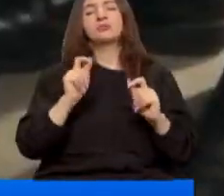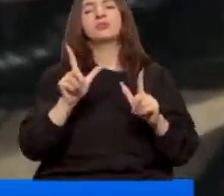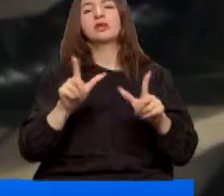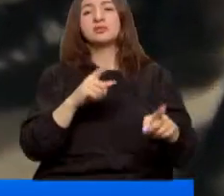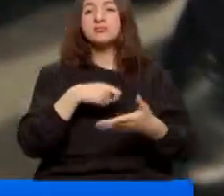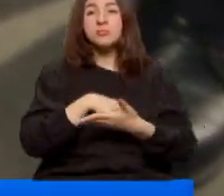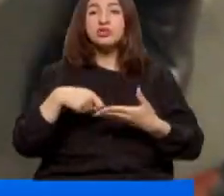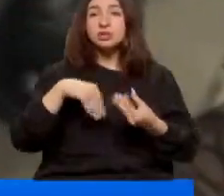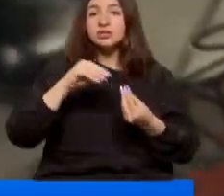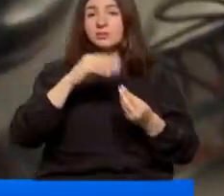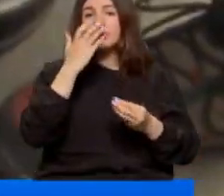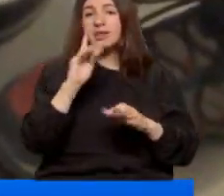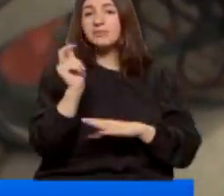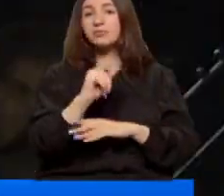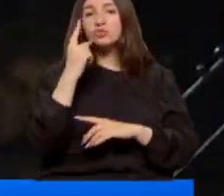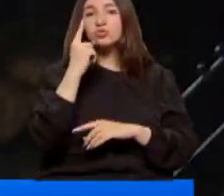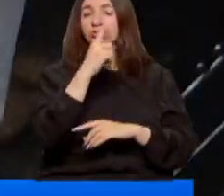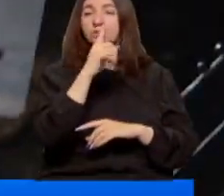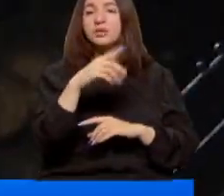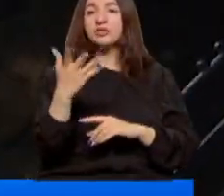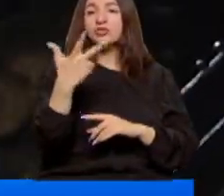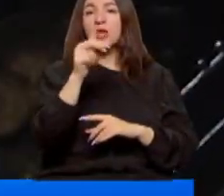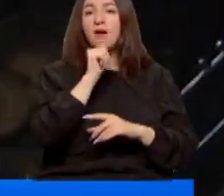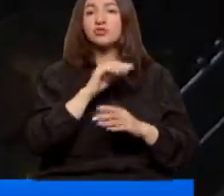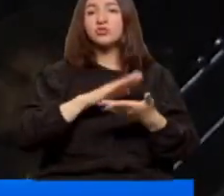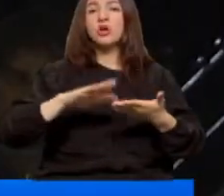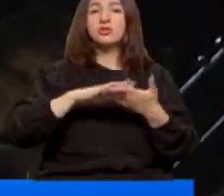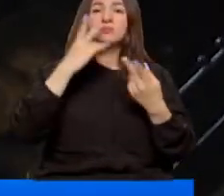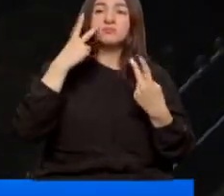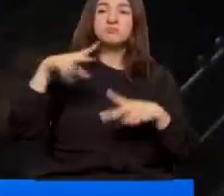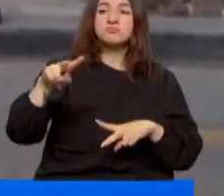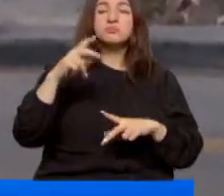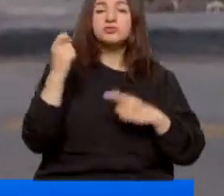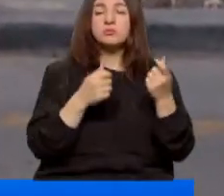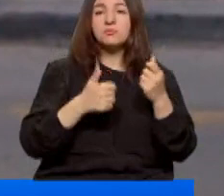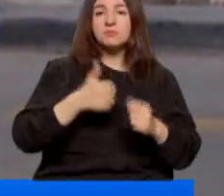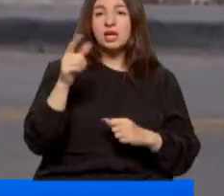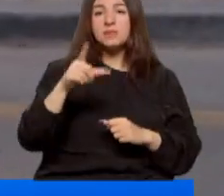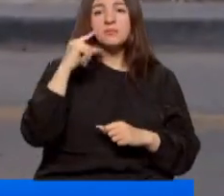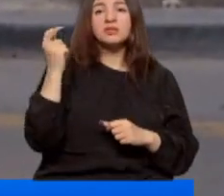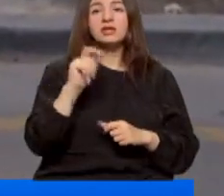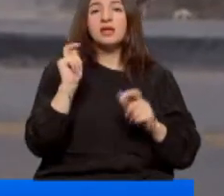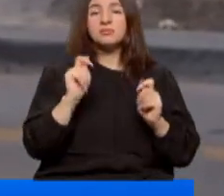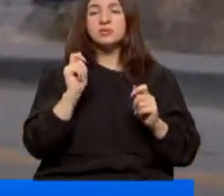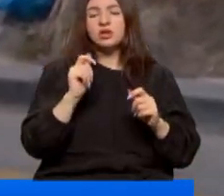geçirilmelidir. Maaşlara zam bekleyen memurun gözü bir yandan da 3600 düzenlemesinde. Çalışma Bakanı Mayıs